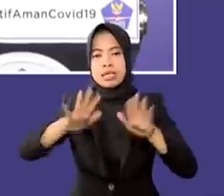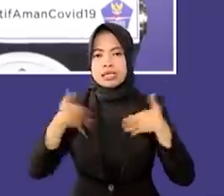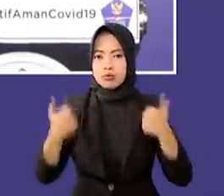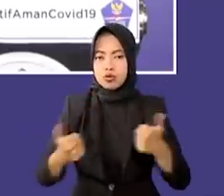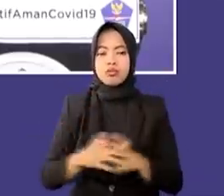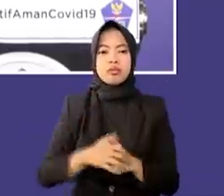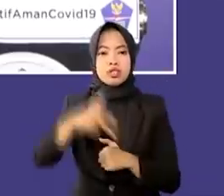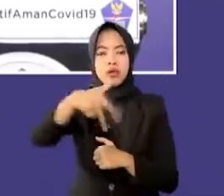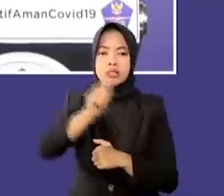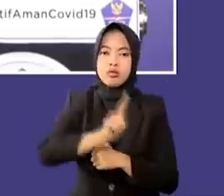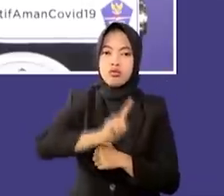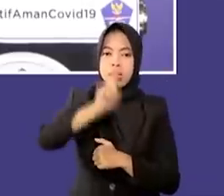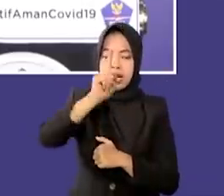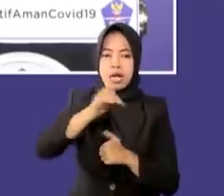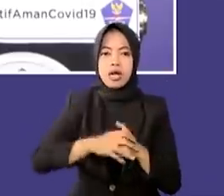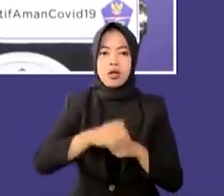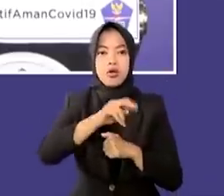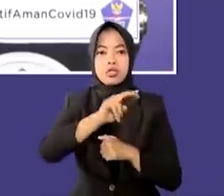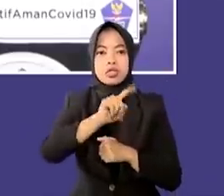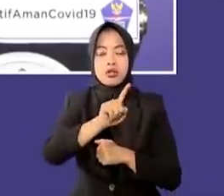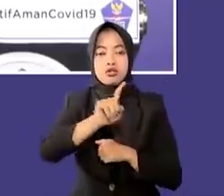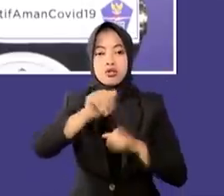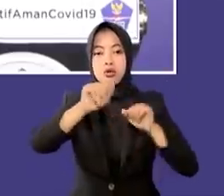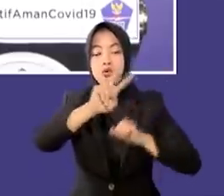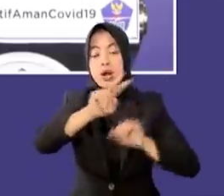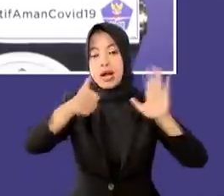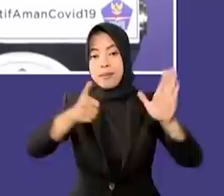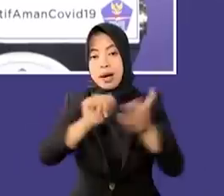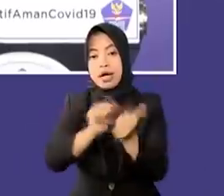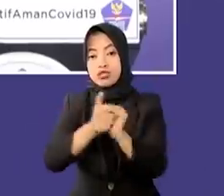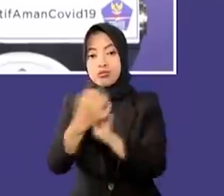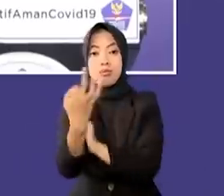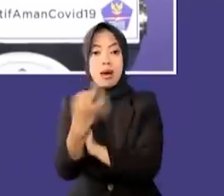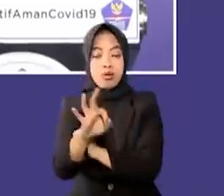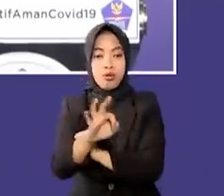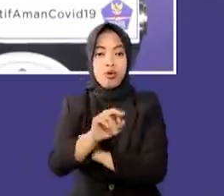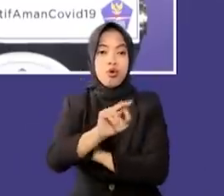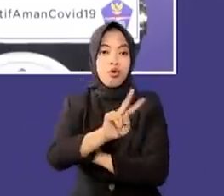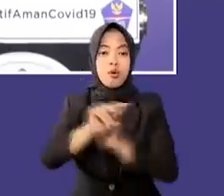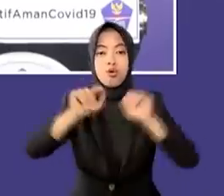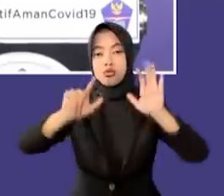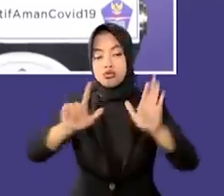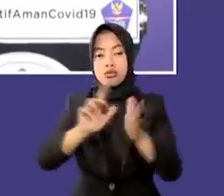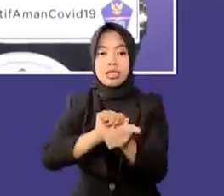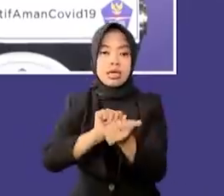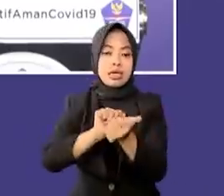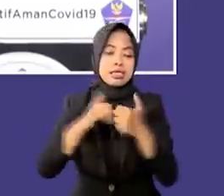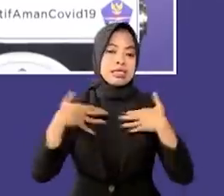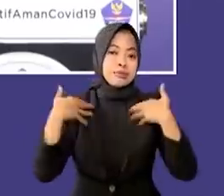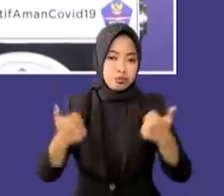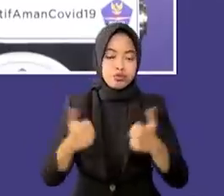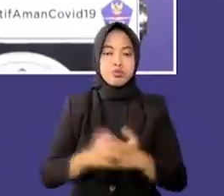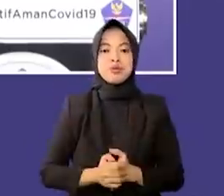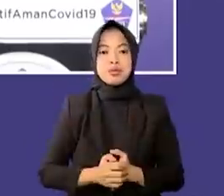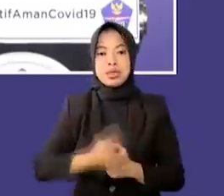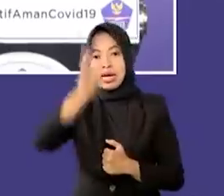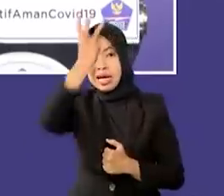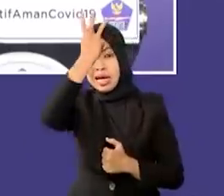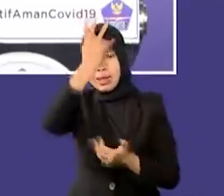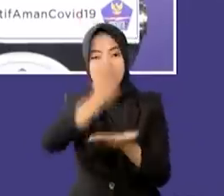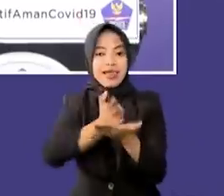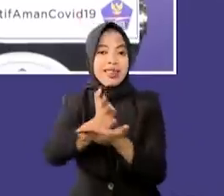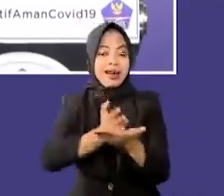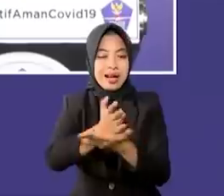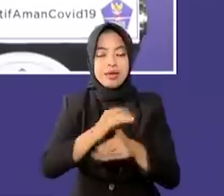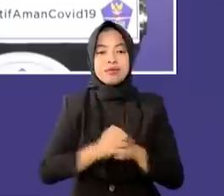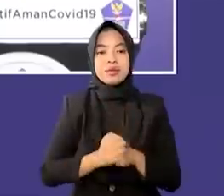Sulawesi Utara 126 kasus baru dengan 27 sembuh Kalimantan